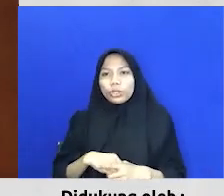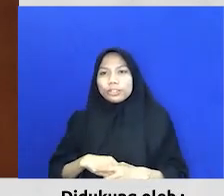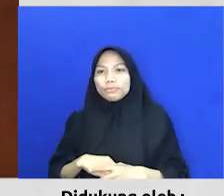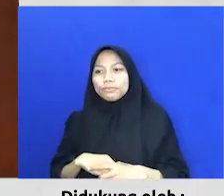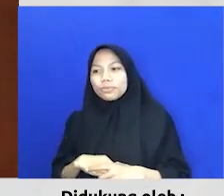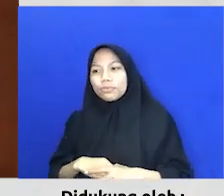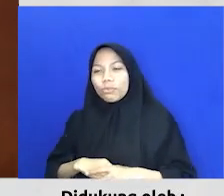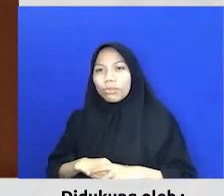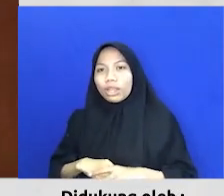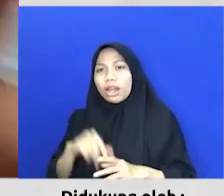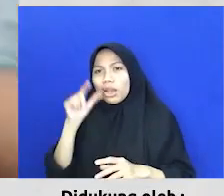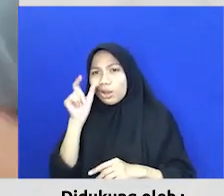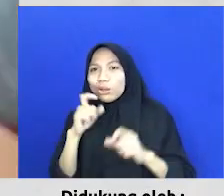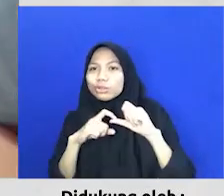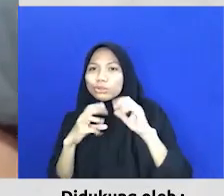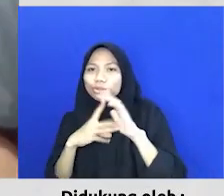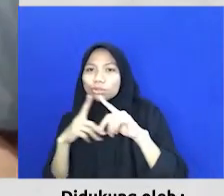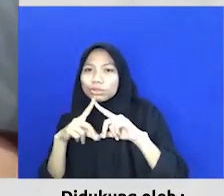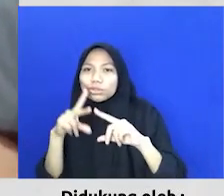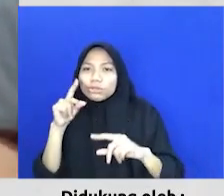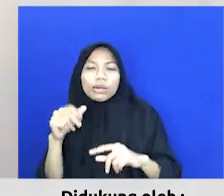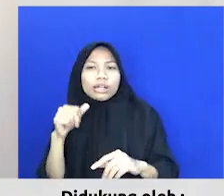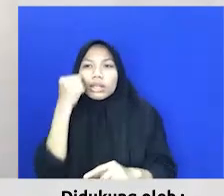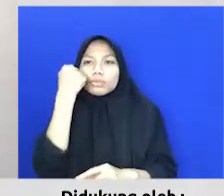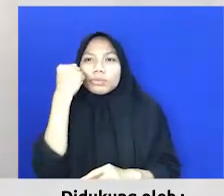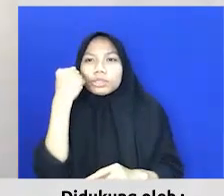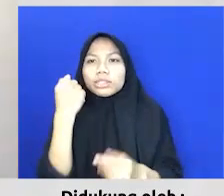ke babak dan sebagainya. Ya,